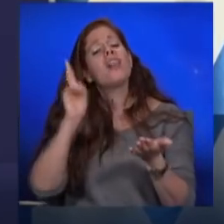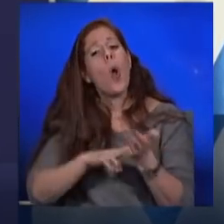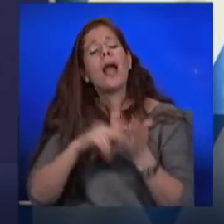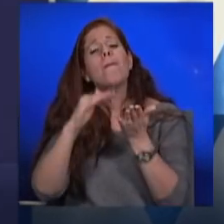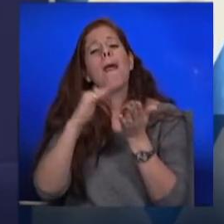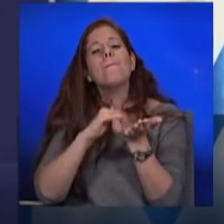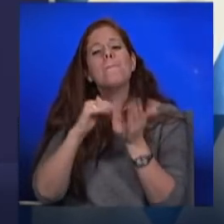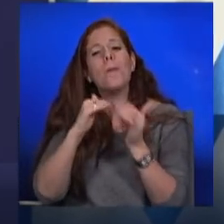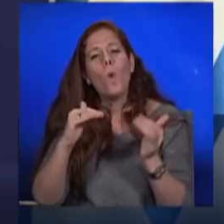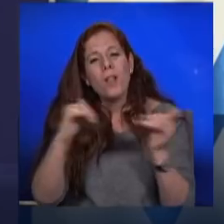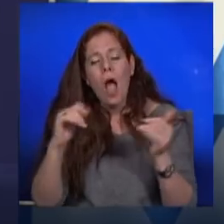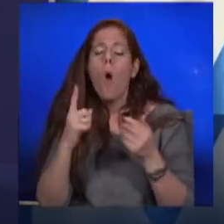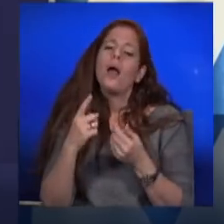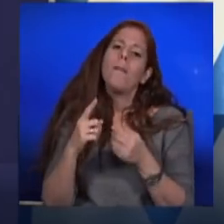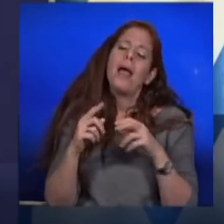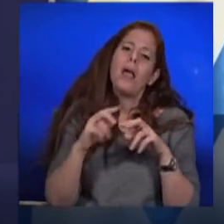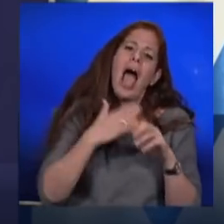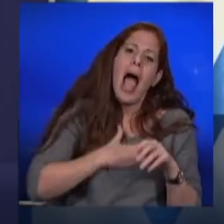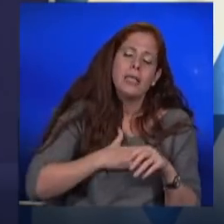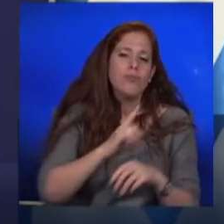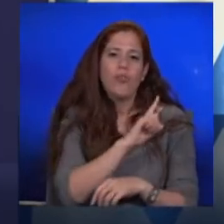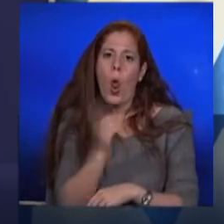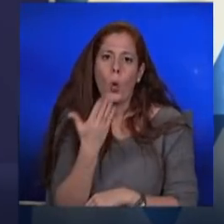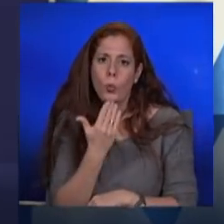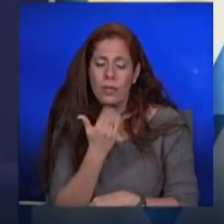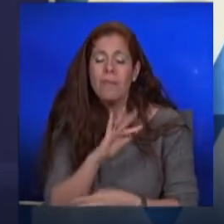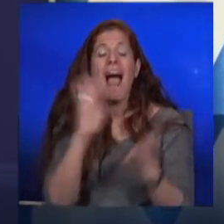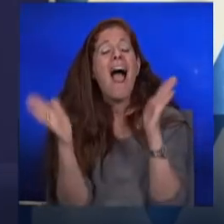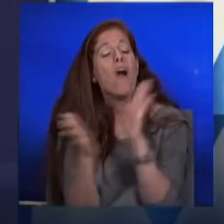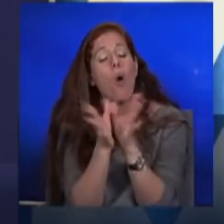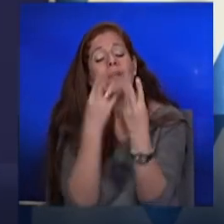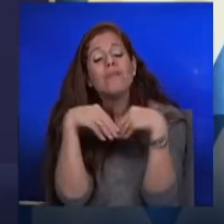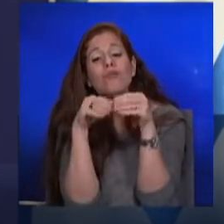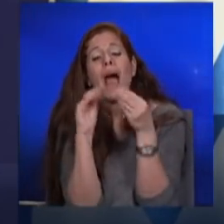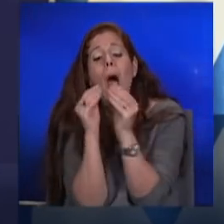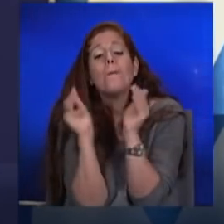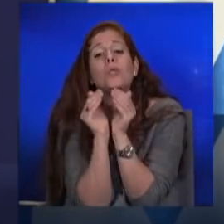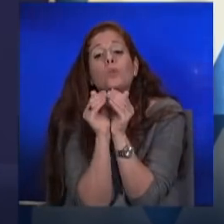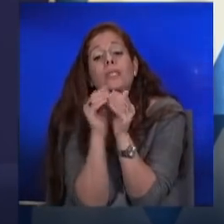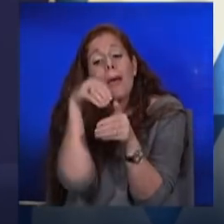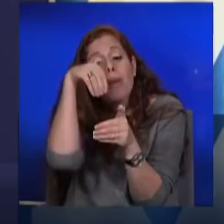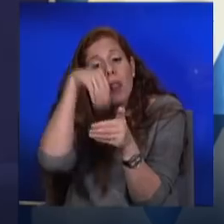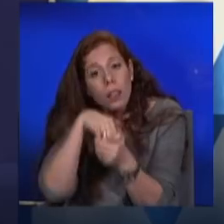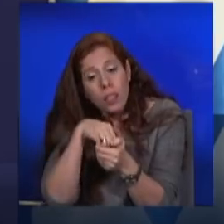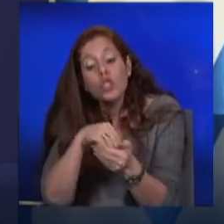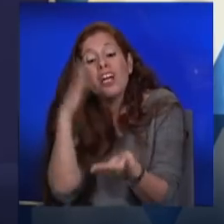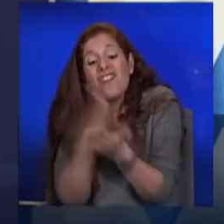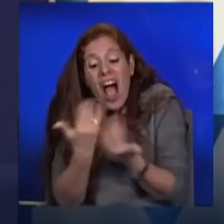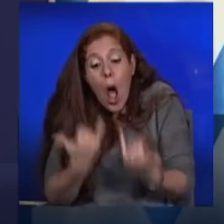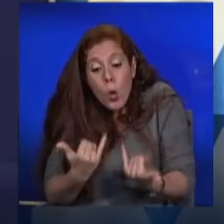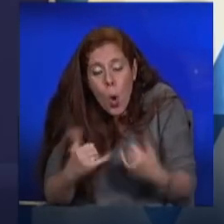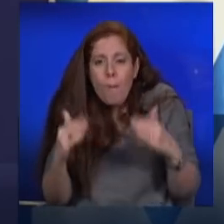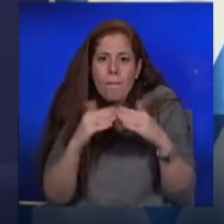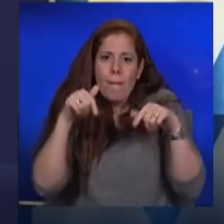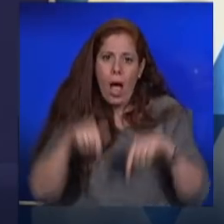הלא יהודיות. הכל יעשה בחוג המשפחה המצומצמת שנמצאת כבר היום בבית.